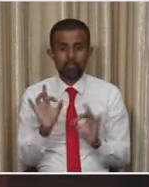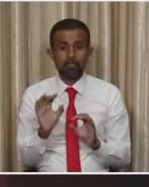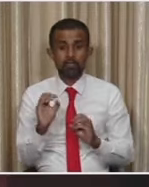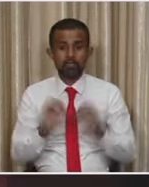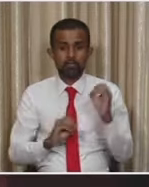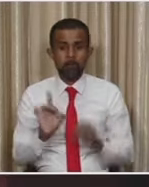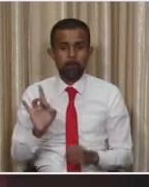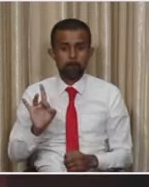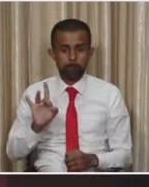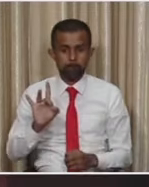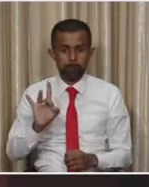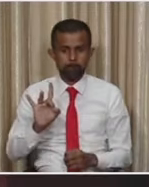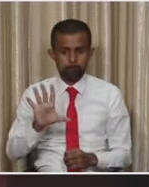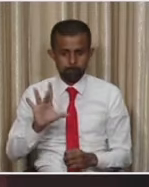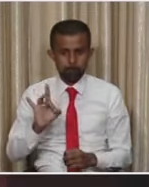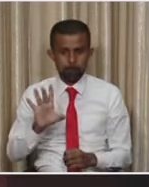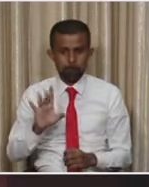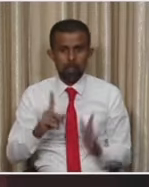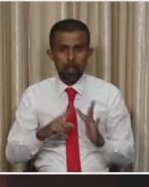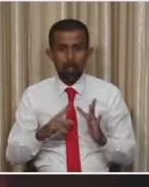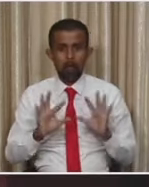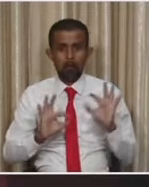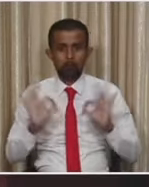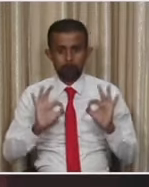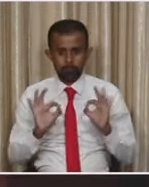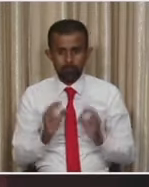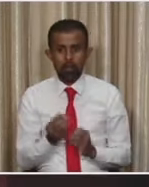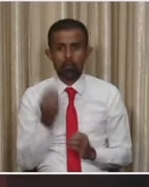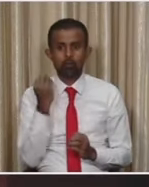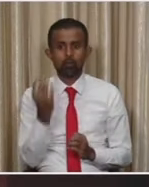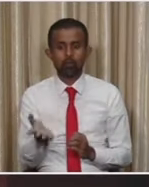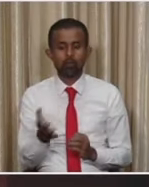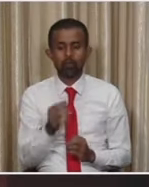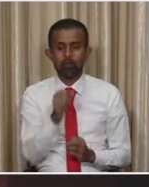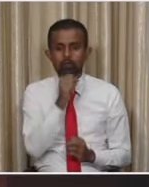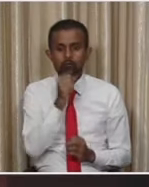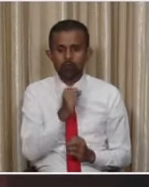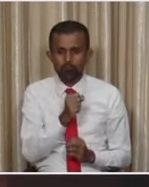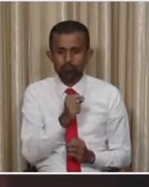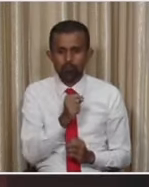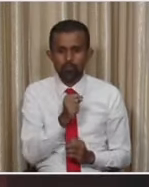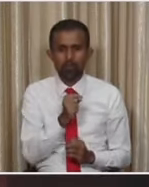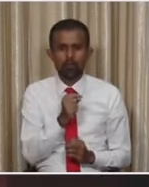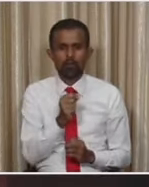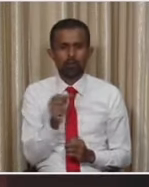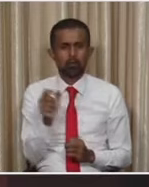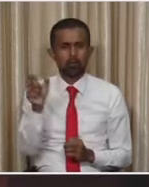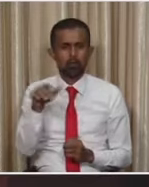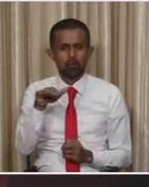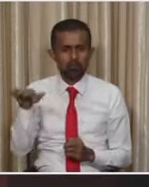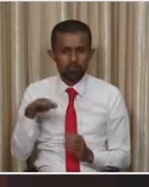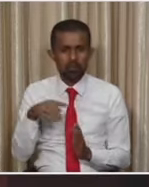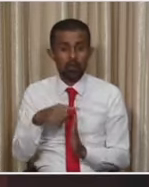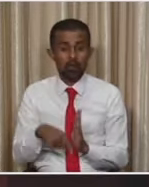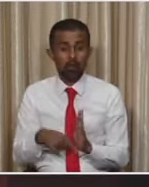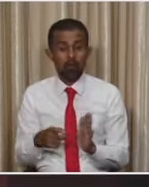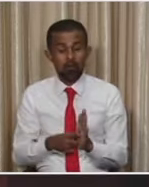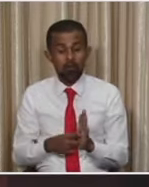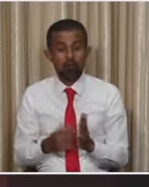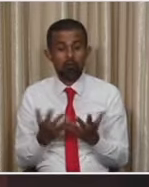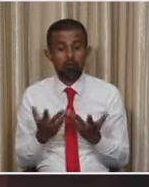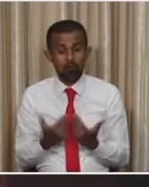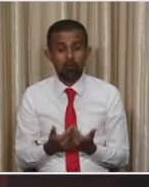15%ක ඒ පොලි අනුපාතයක් ලබා දුන්නා. මොකද විශ්‍රාමික ප්‍රජාව, වැඩිහිටි ප්‍රජාව මේ රටේ ලක්ෂ